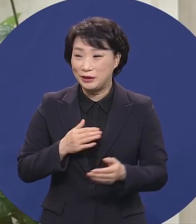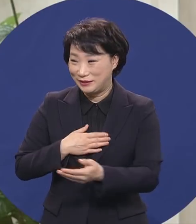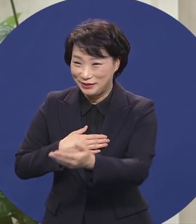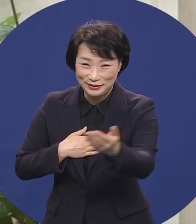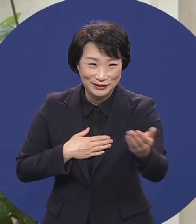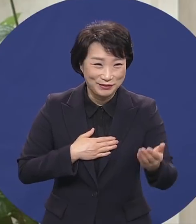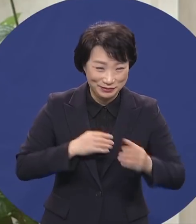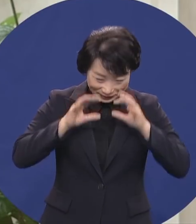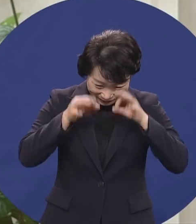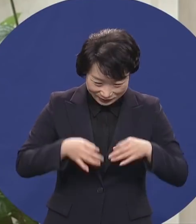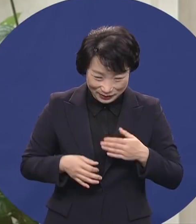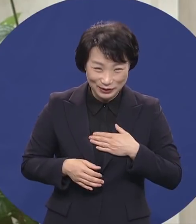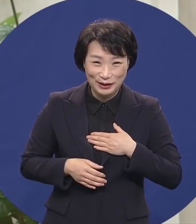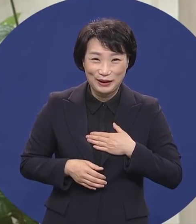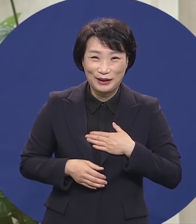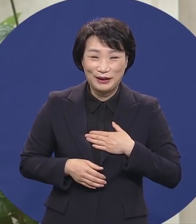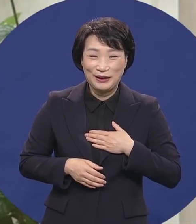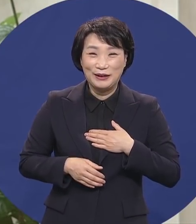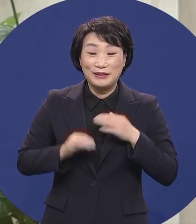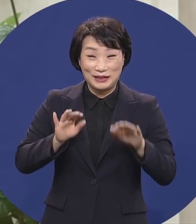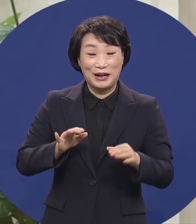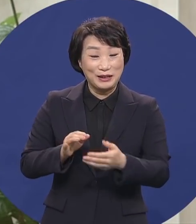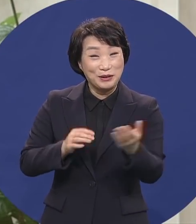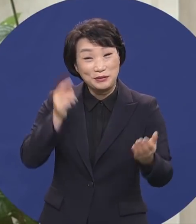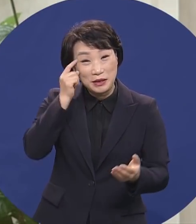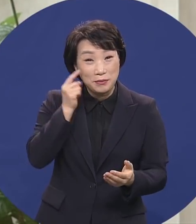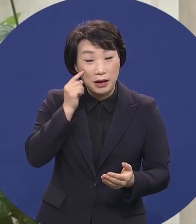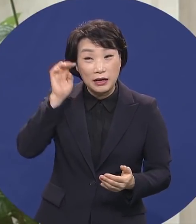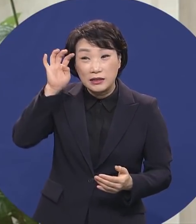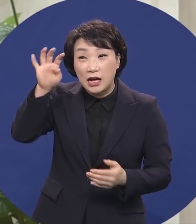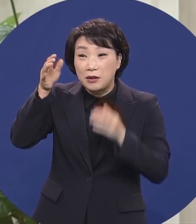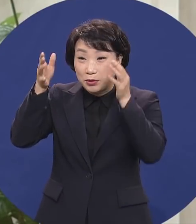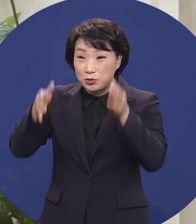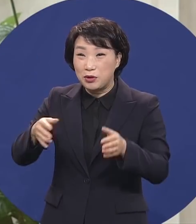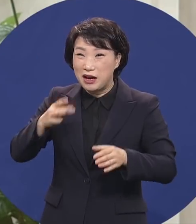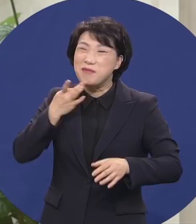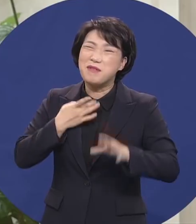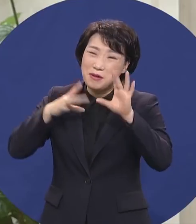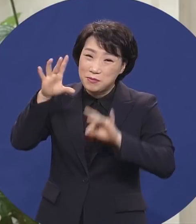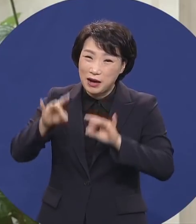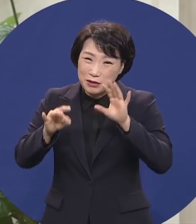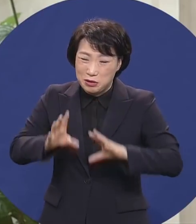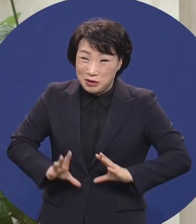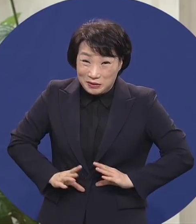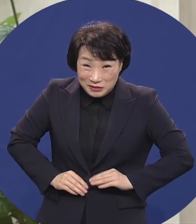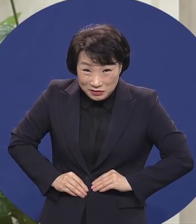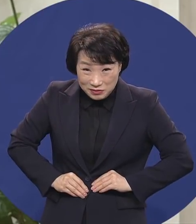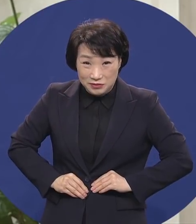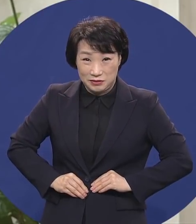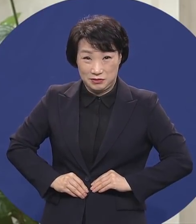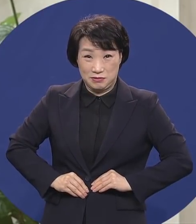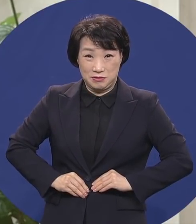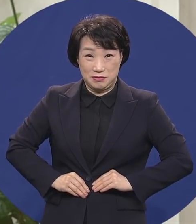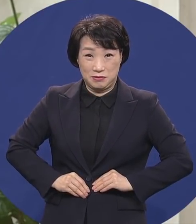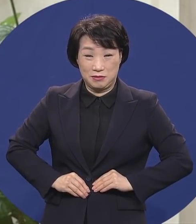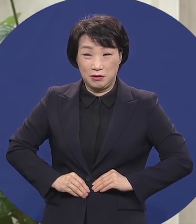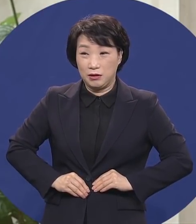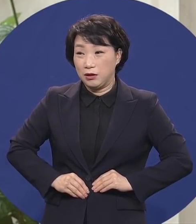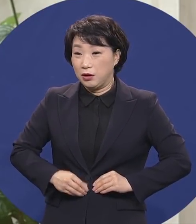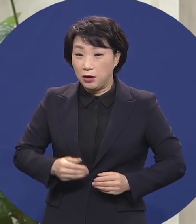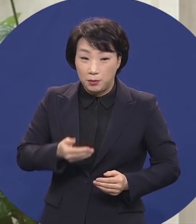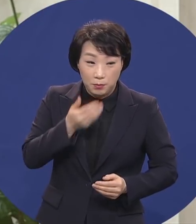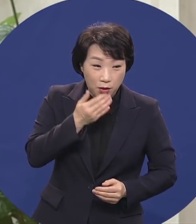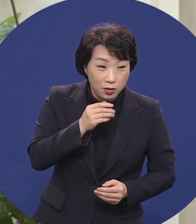여러분은 그렇게 40일 동안 목마르고 줄이고 떡 한